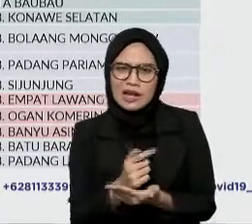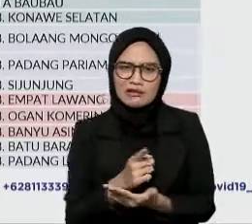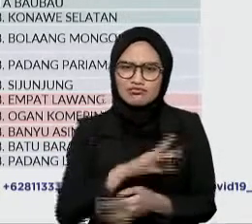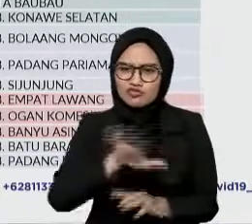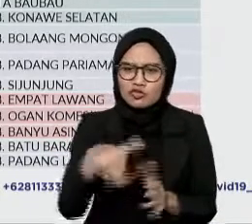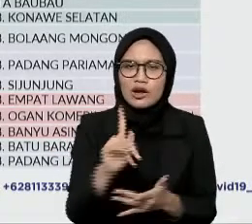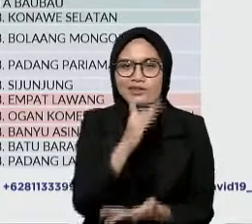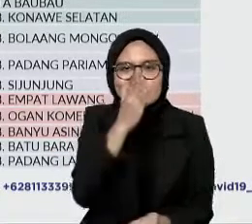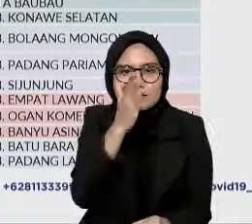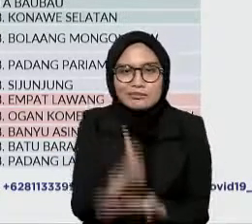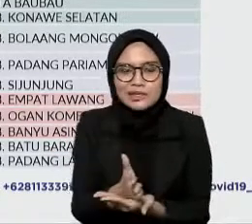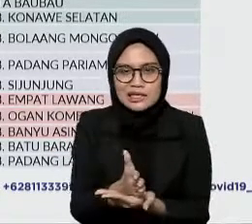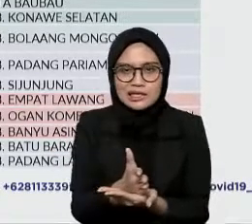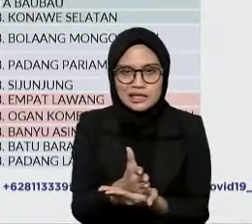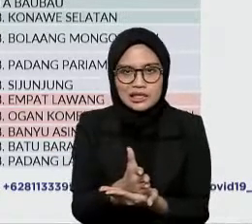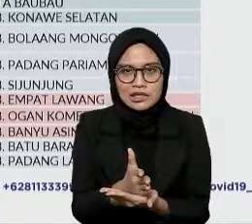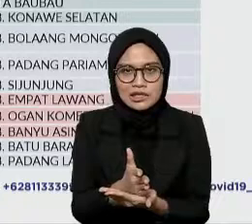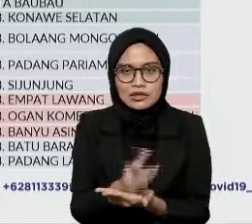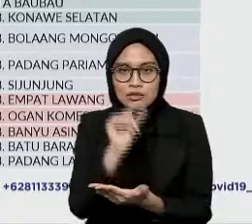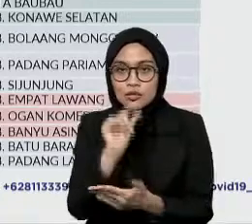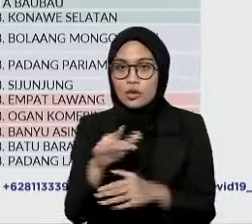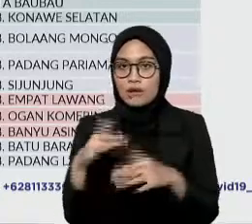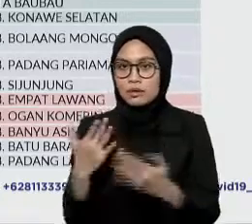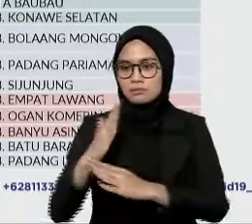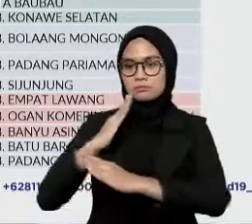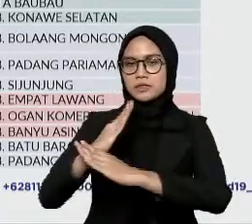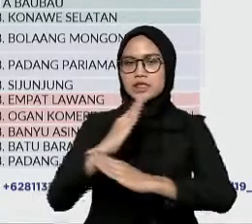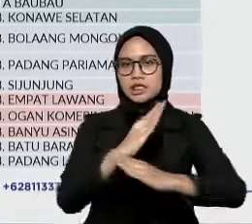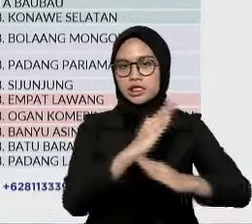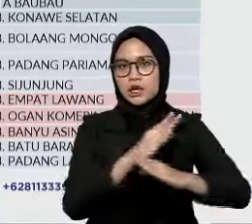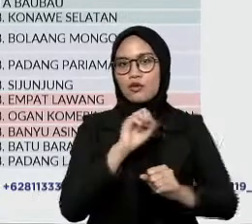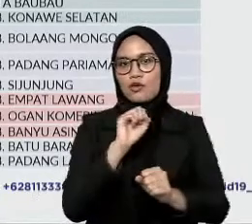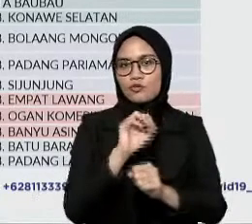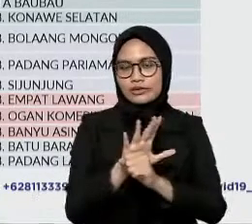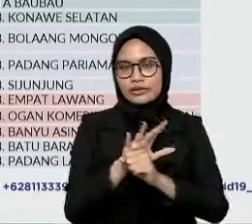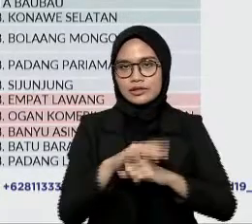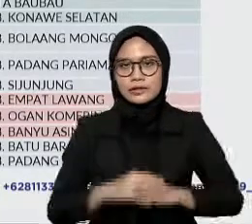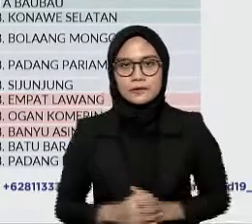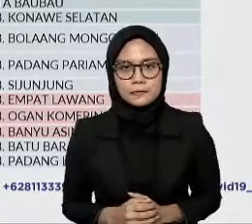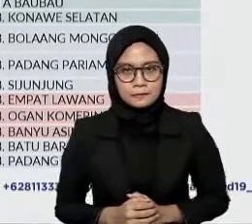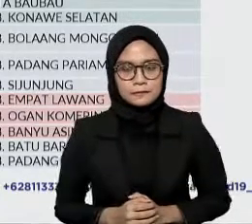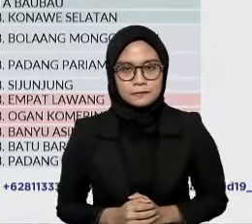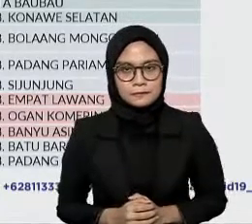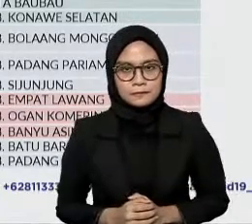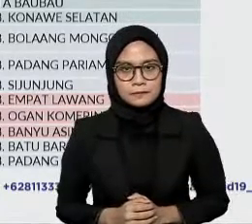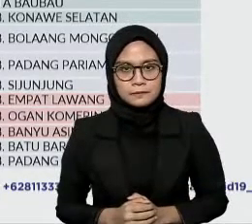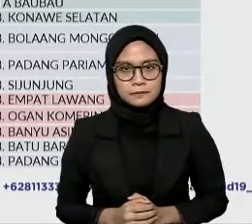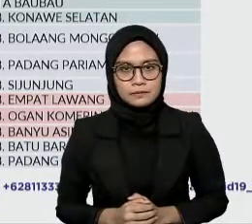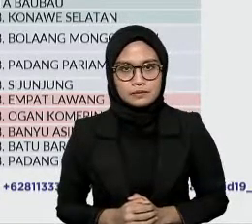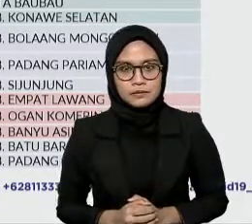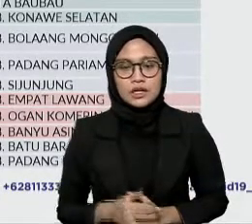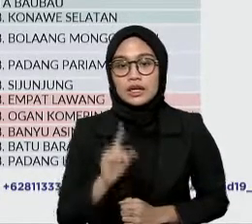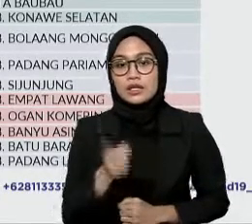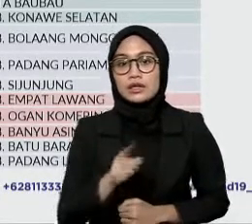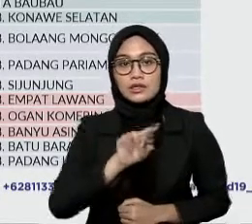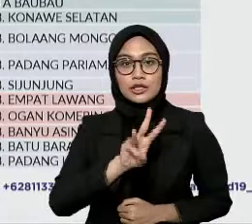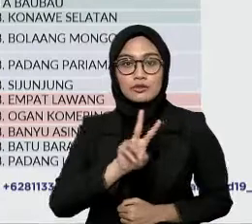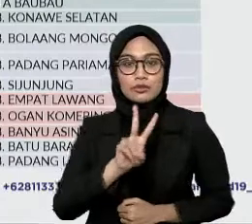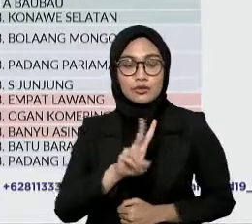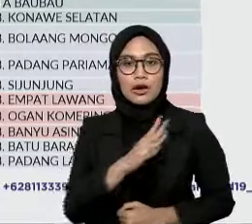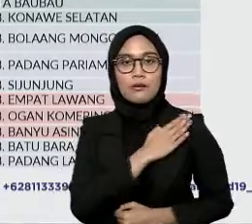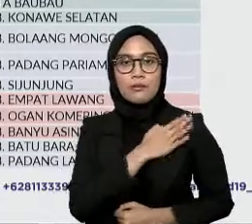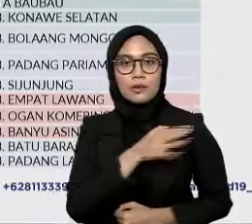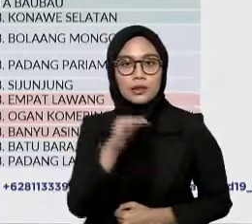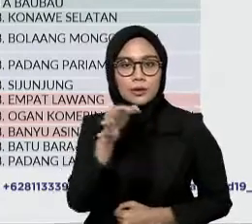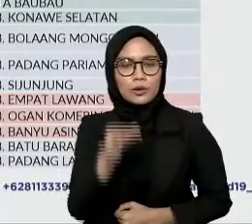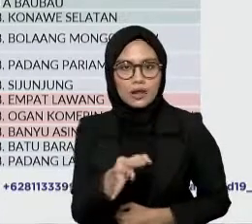untuk mencegah terjadinya penularan. Seperti tampak pada daftar, terdapat 32 kabupaten